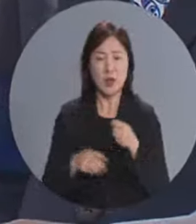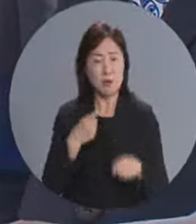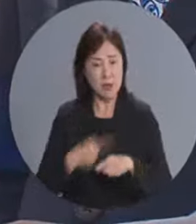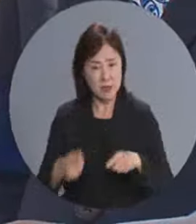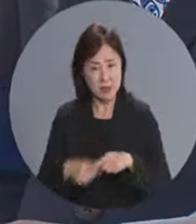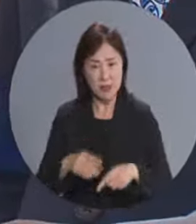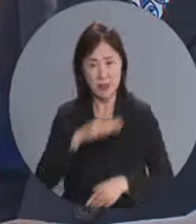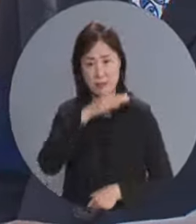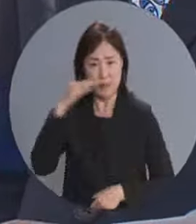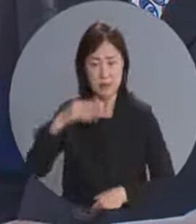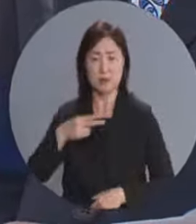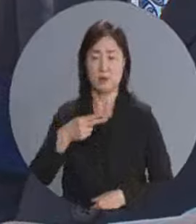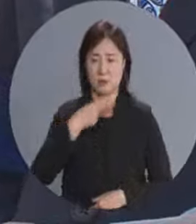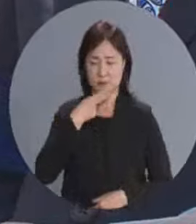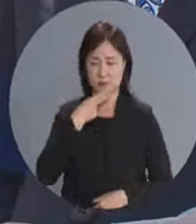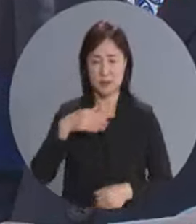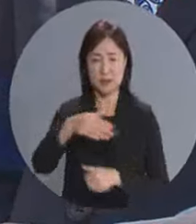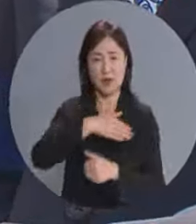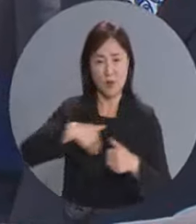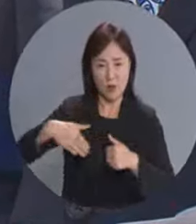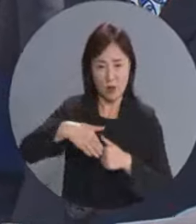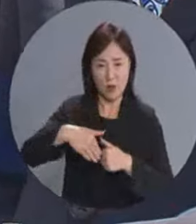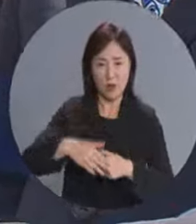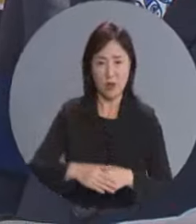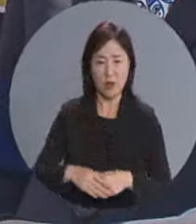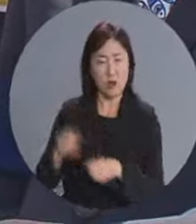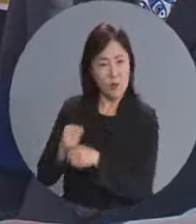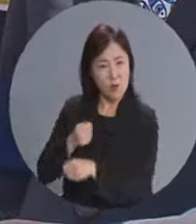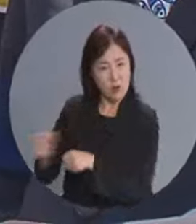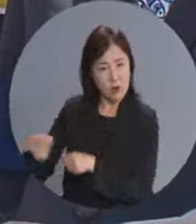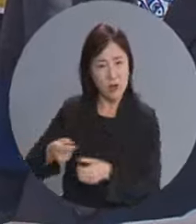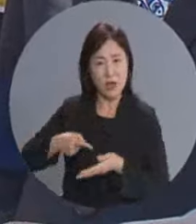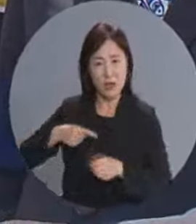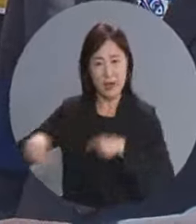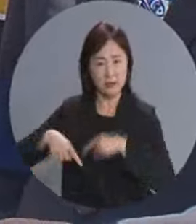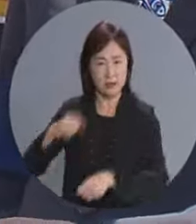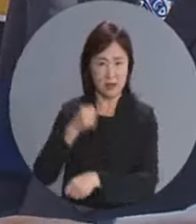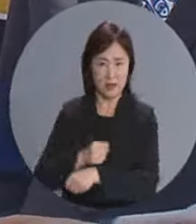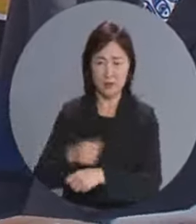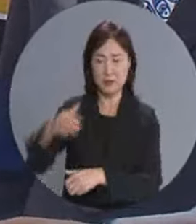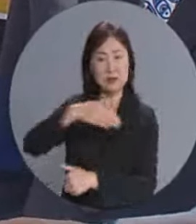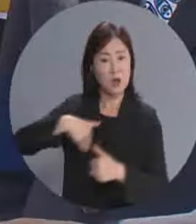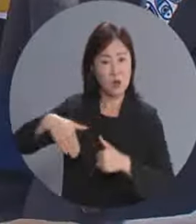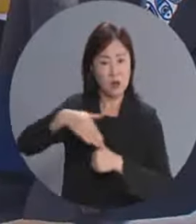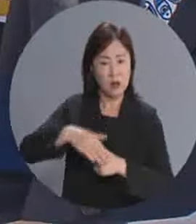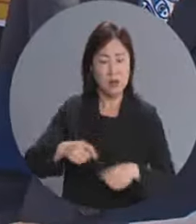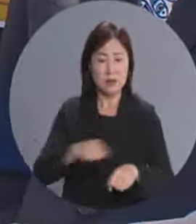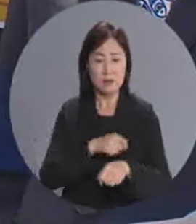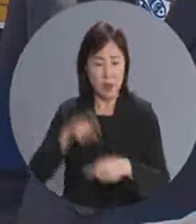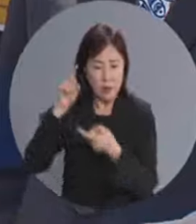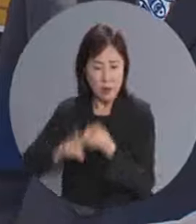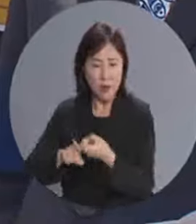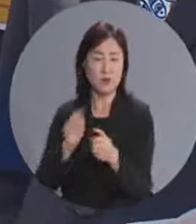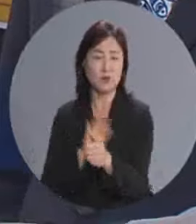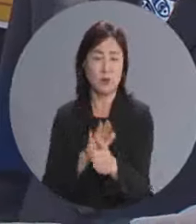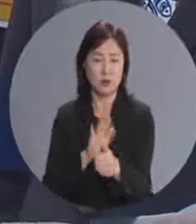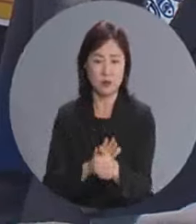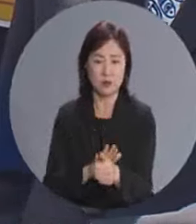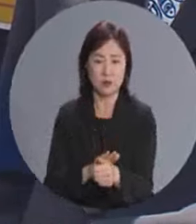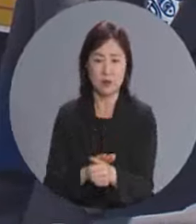목를 밀실을 추진하는 것이며도 정지역 편들어주기